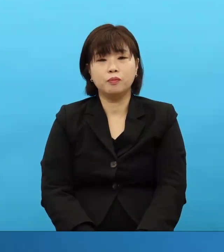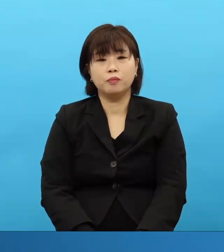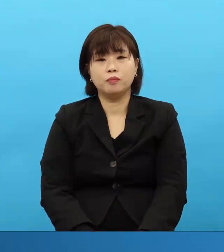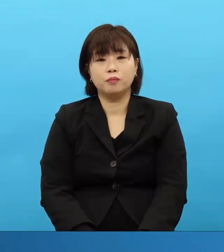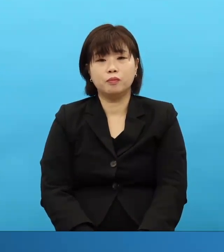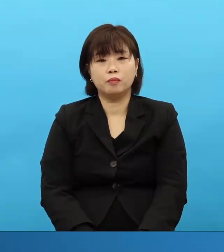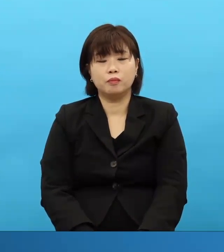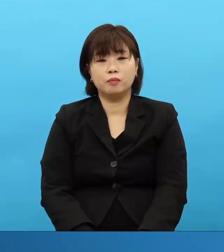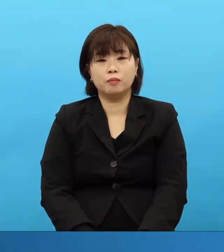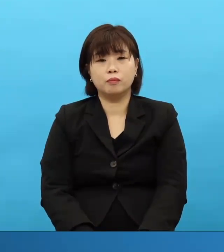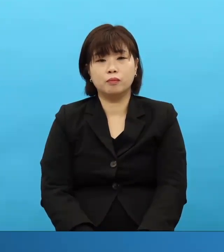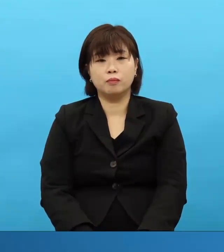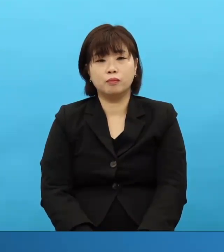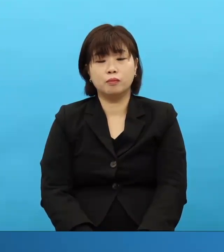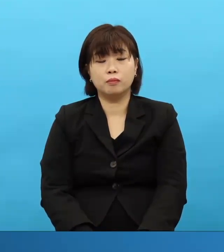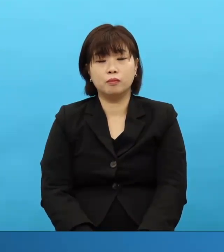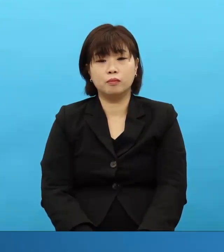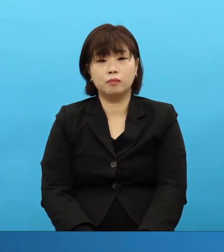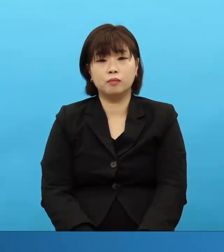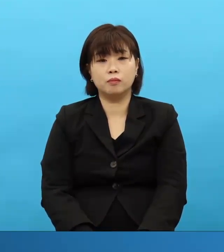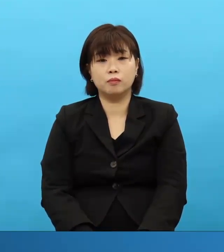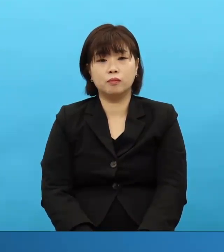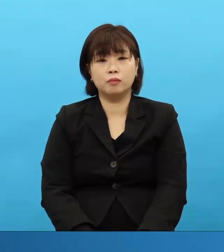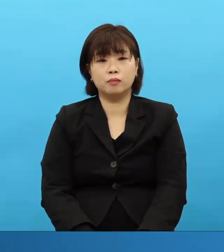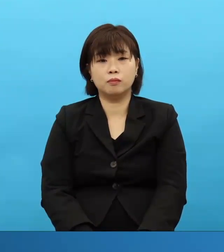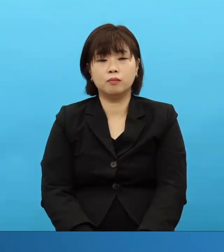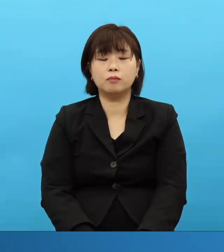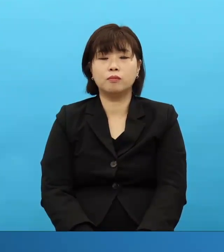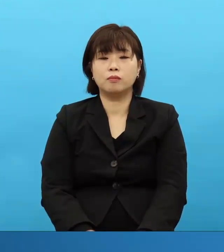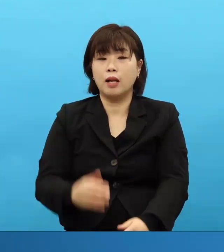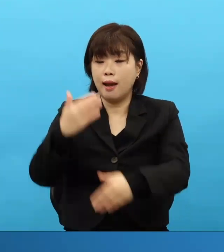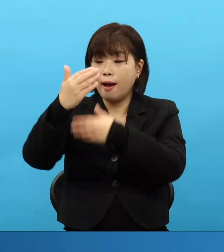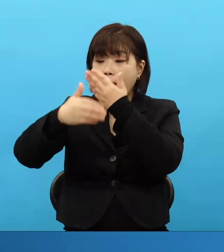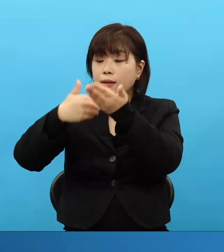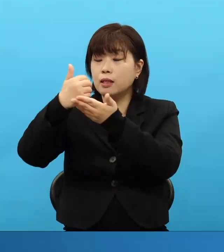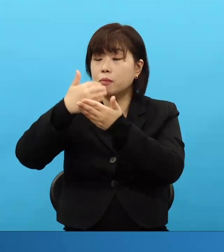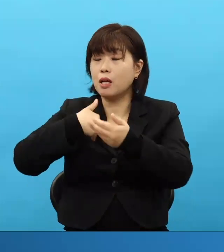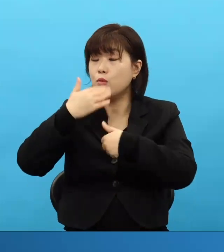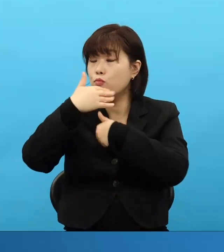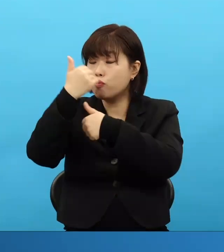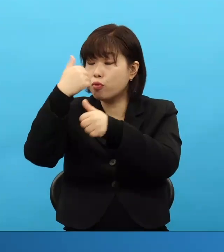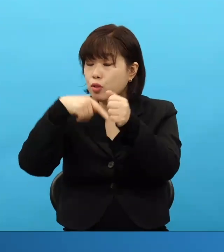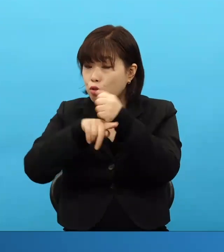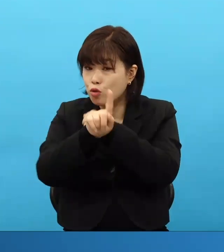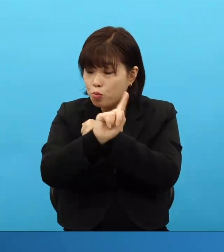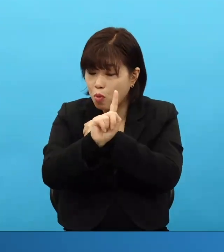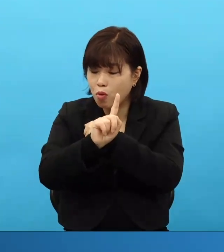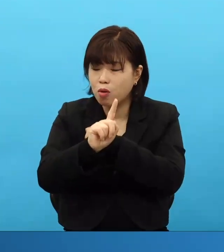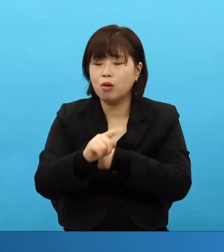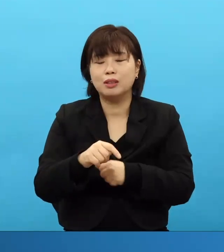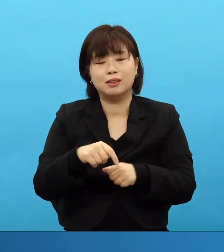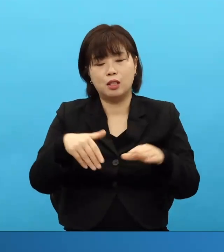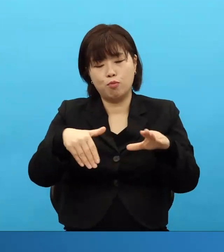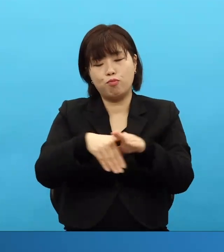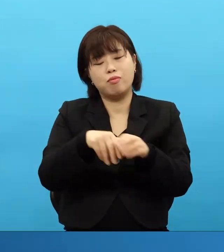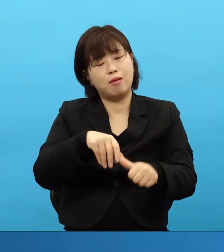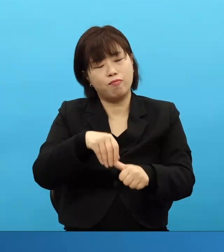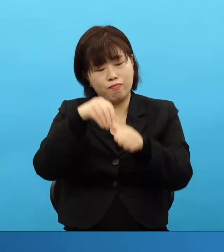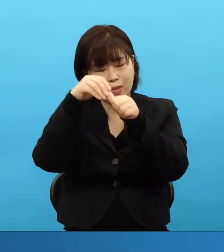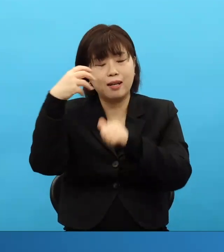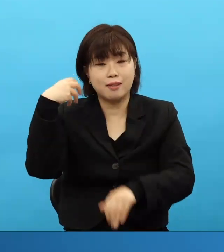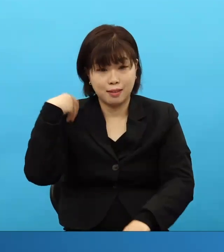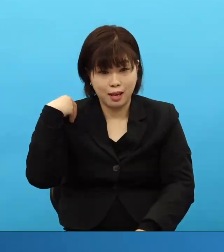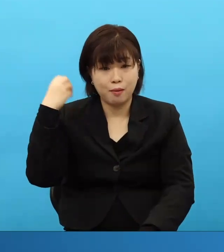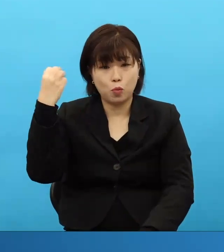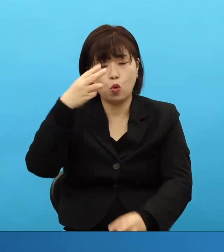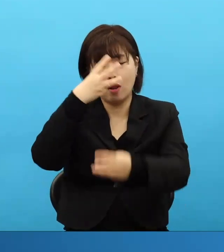of this. 하나님이 나를 문화 살려라고. God wants you to save the culture. 하나님이 나를 렘넌트로 있으라고. That God